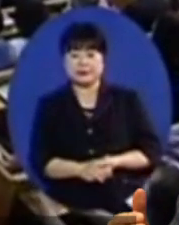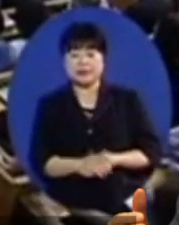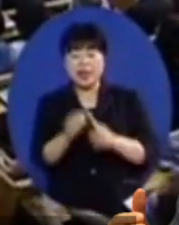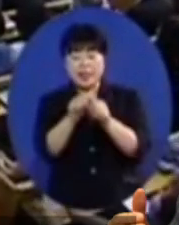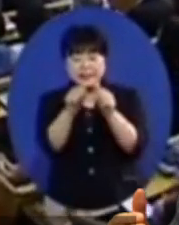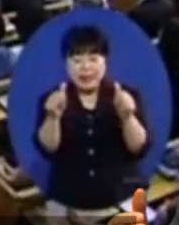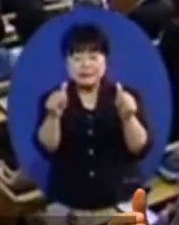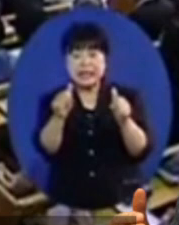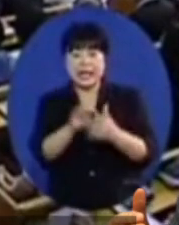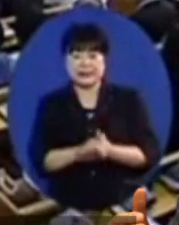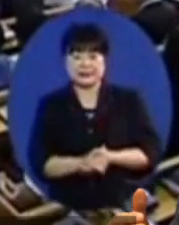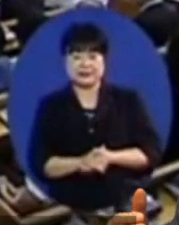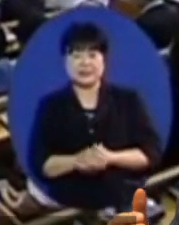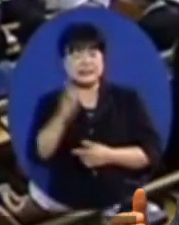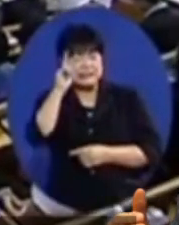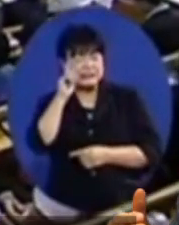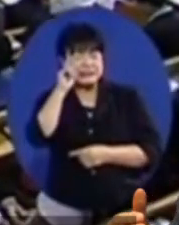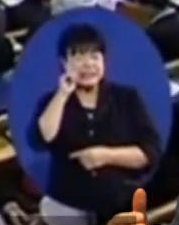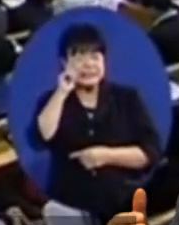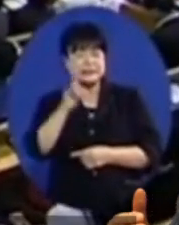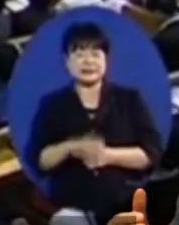남자들의 경우 스트레스를